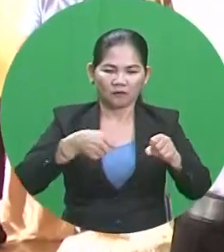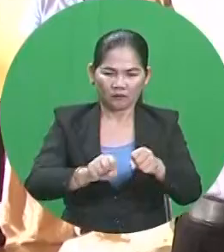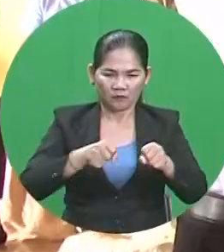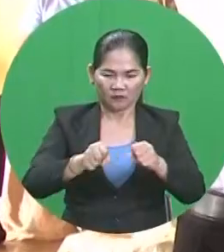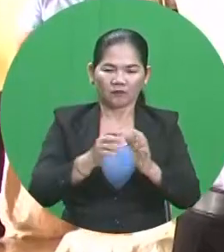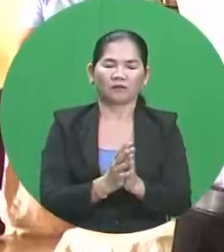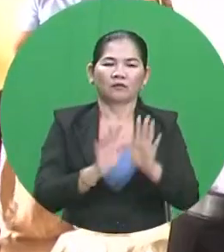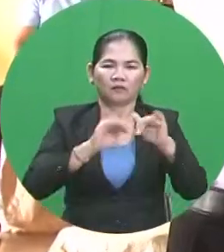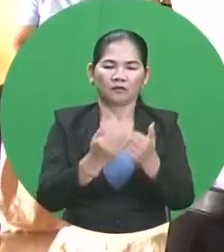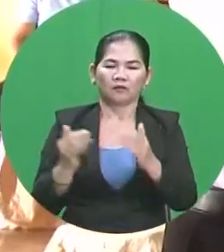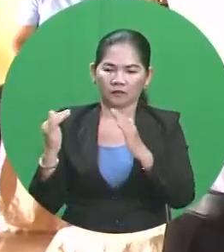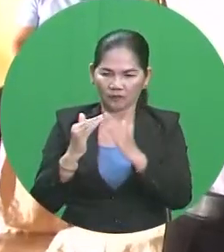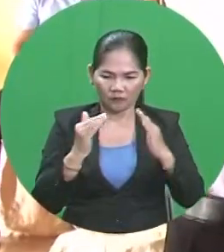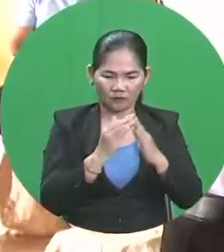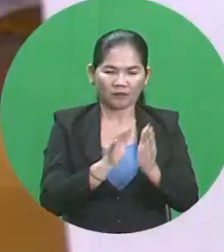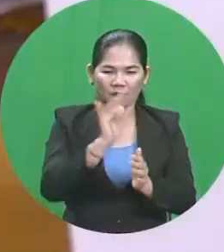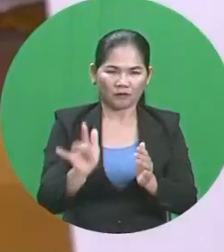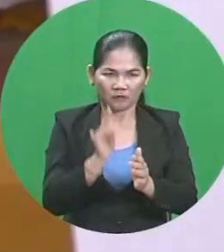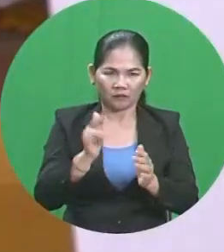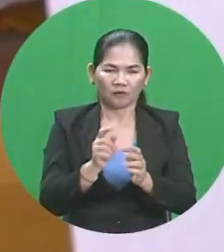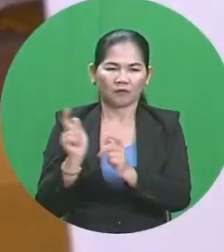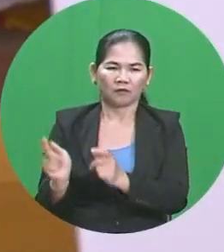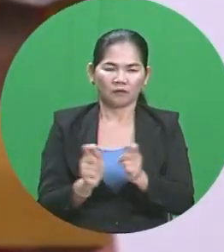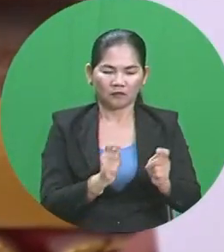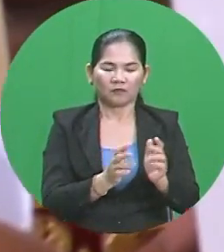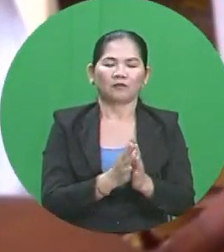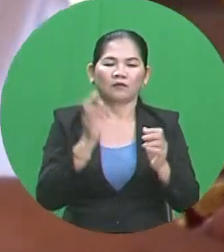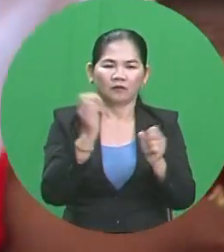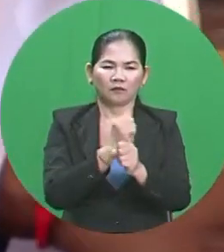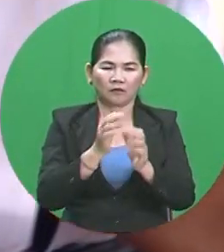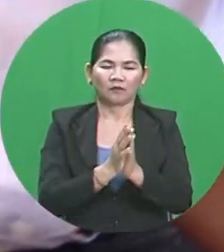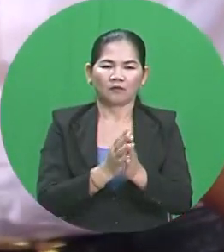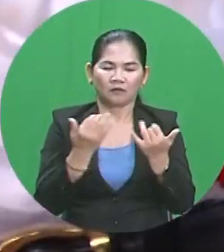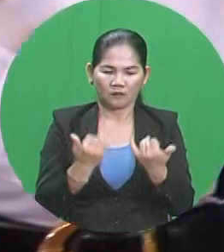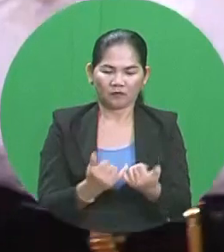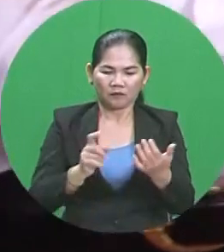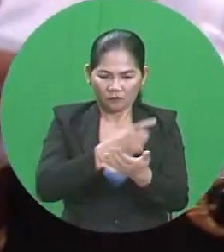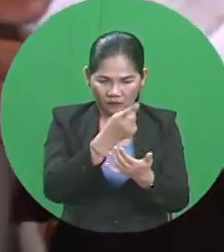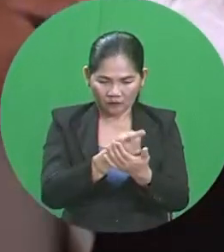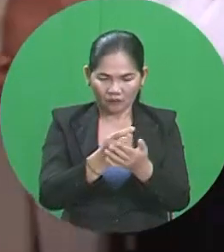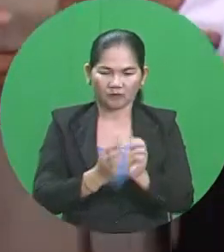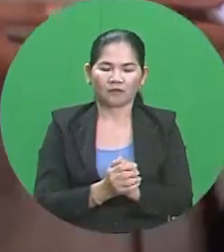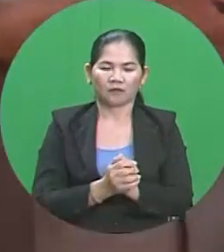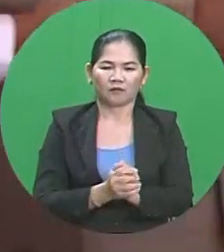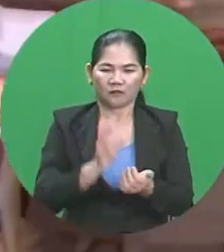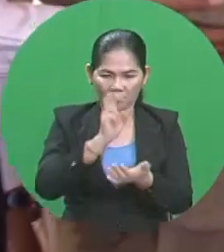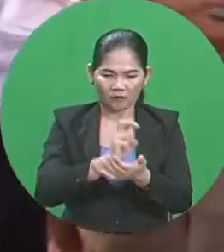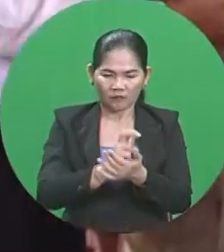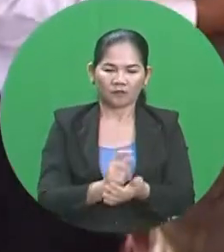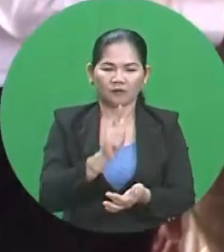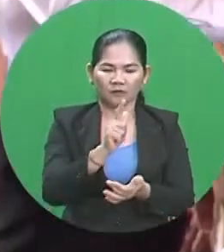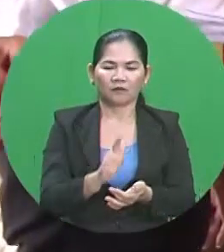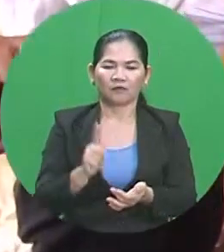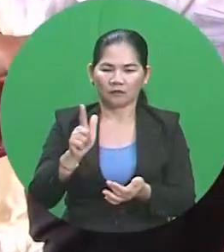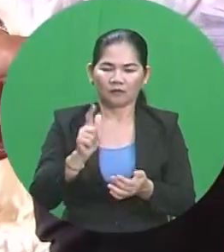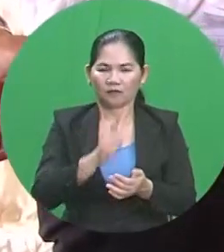ងដល់សមាជិកឃុំសម្រាប់បម្រើការងាររដ្ឋបាលផ្សេងផ្សេងសប្បុរសជនដែលបានចូលរួមមានលោកអុកញ៉ាជាលៀងហុង